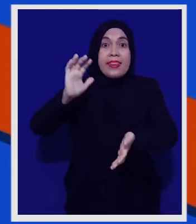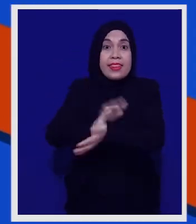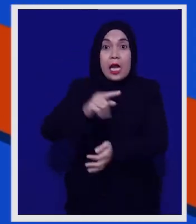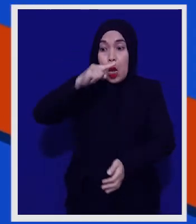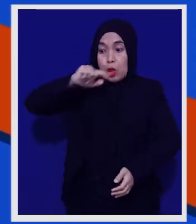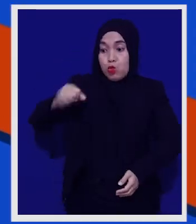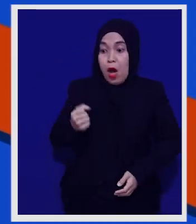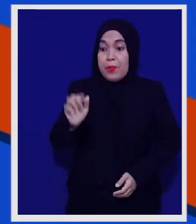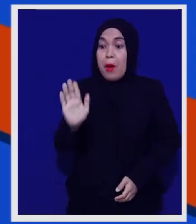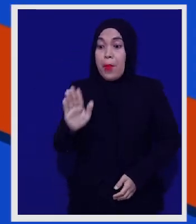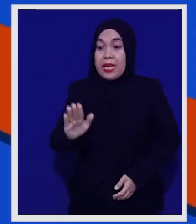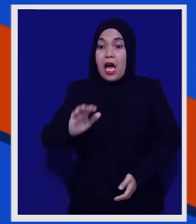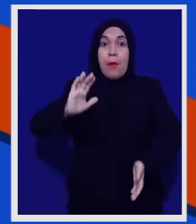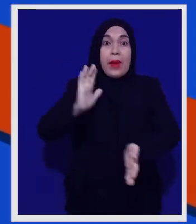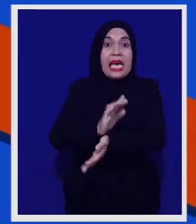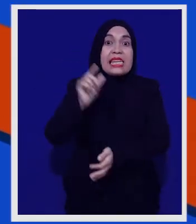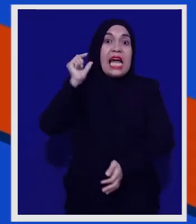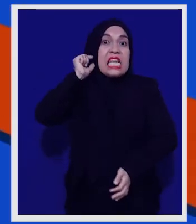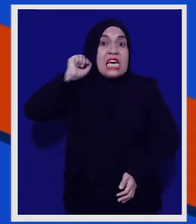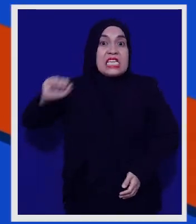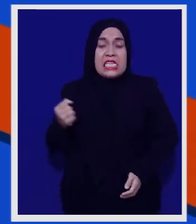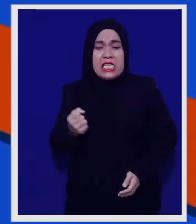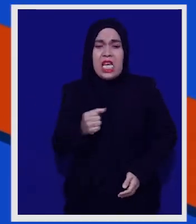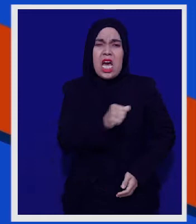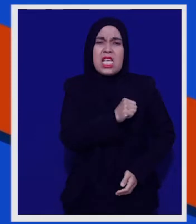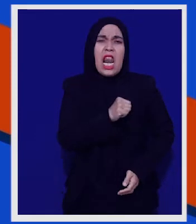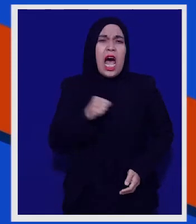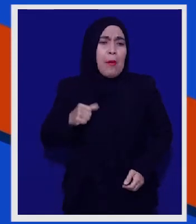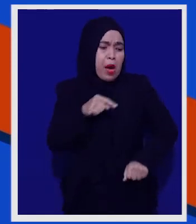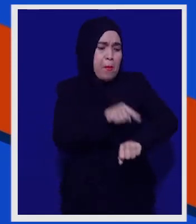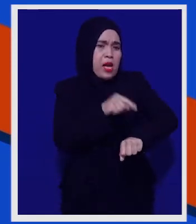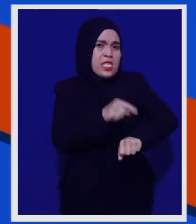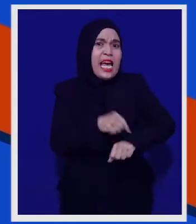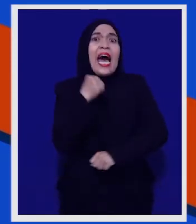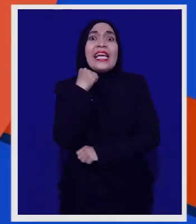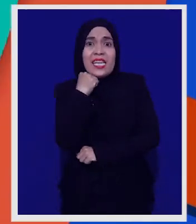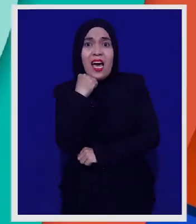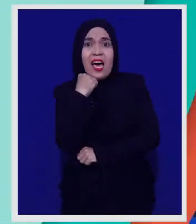lawan bekas istrinya selama dalam masa tunggu atau iddah.